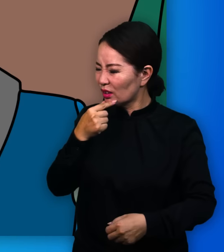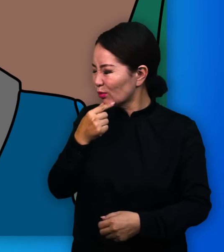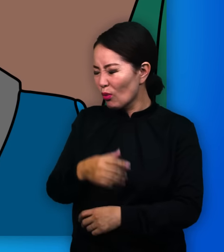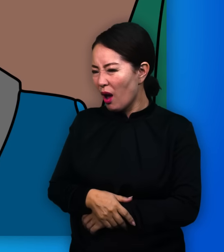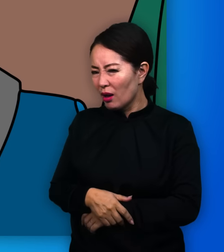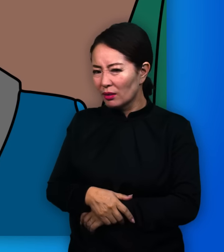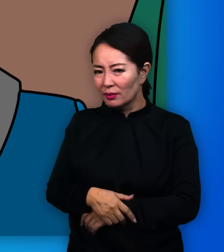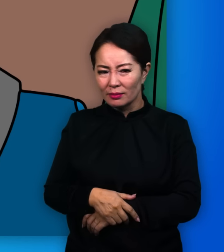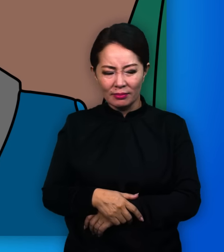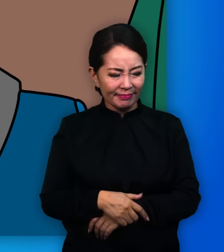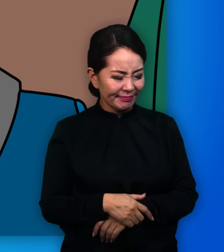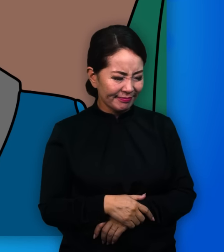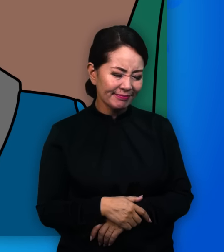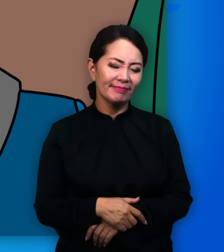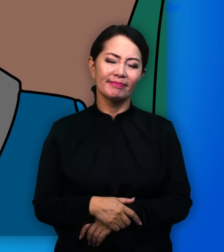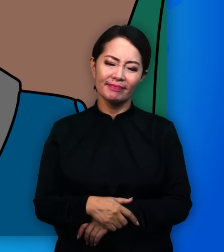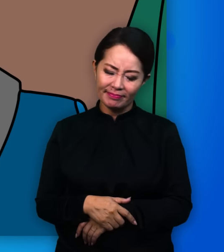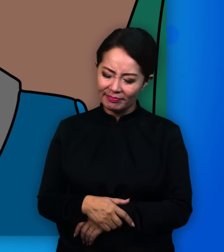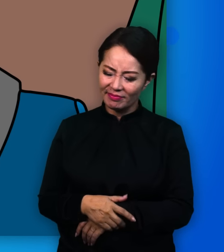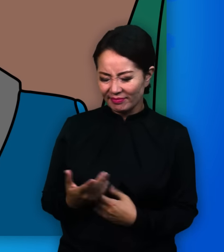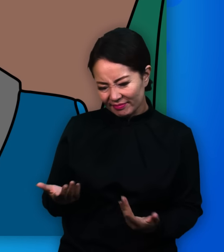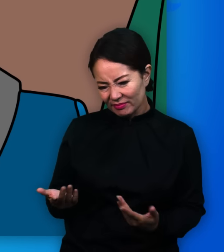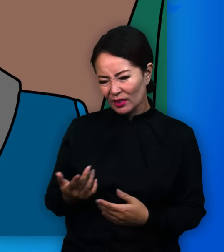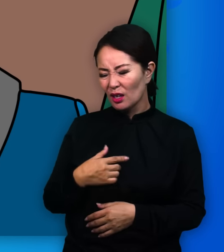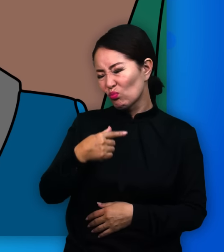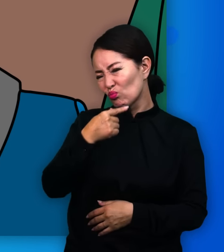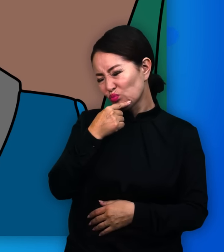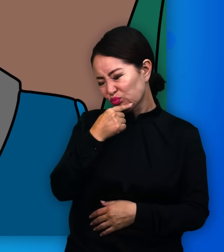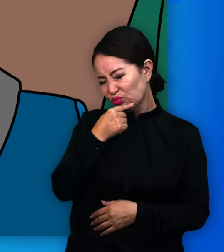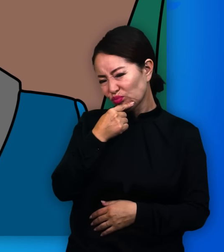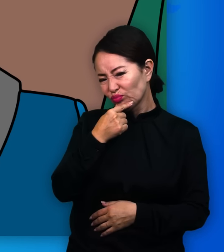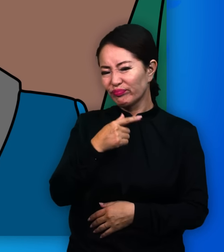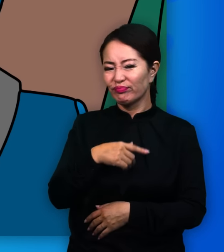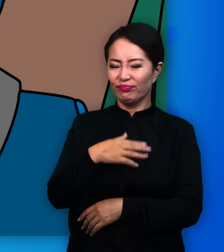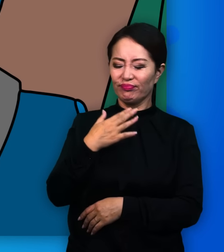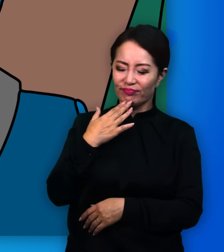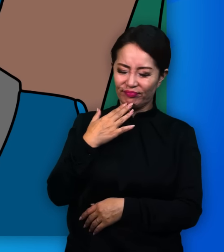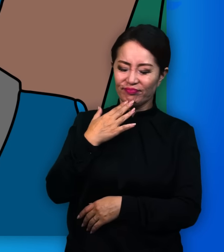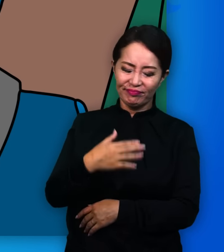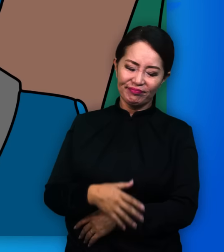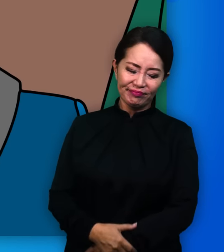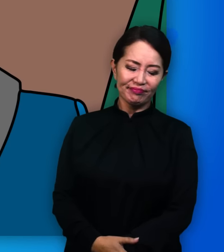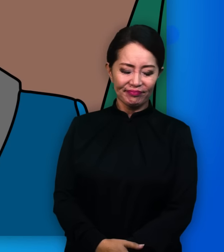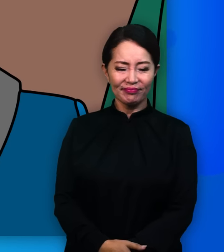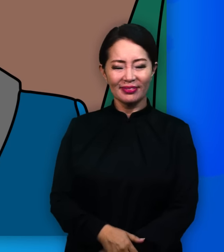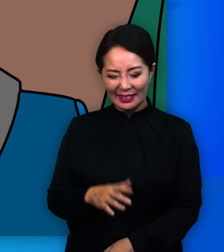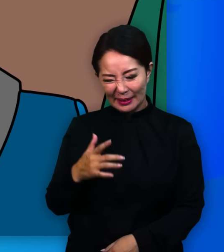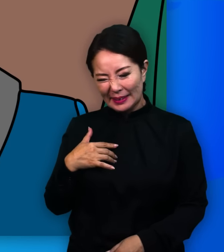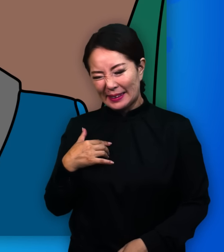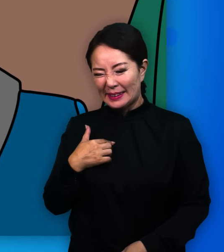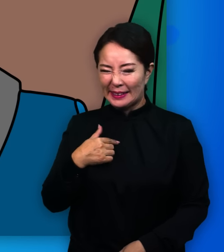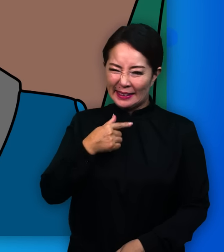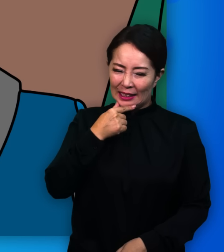Хүмүүст яаж туслаж болох вэ гэж бодоод л алтан богцыг